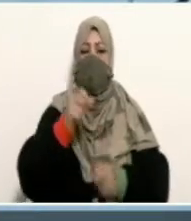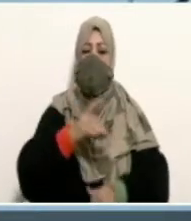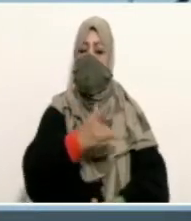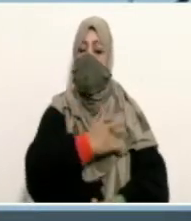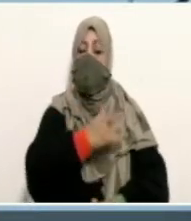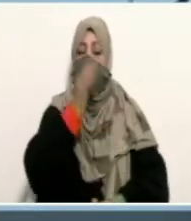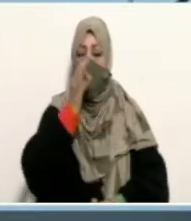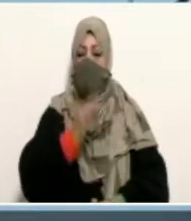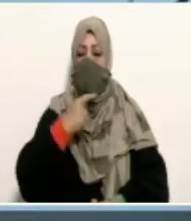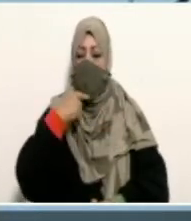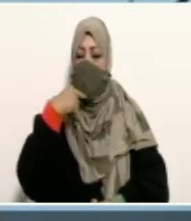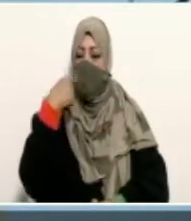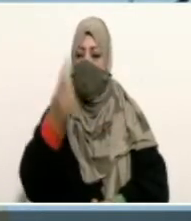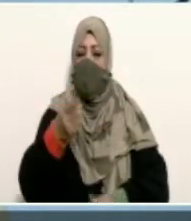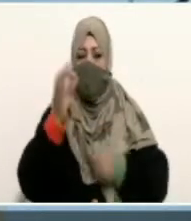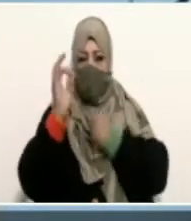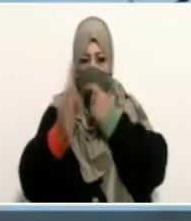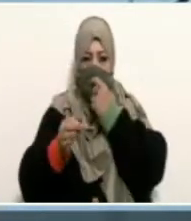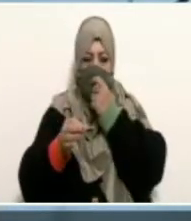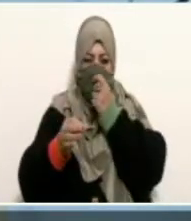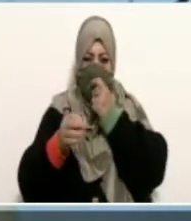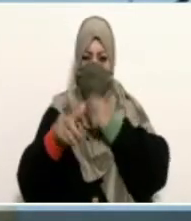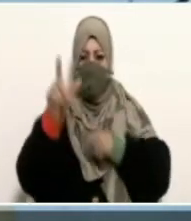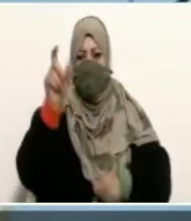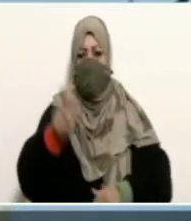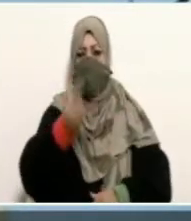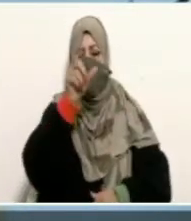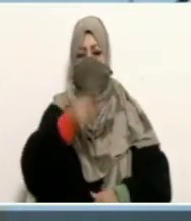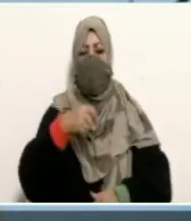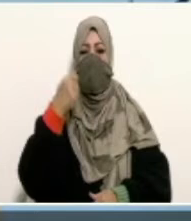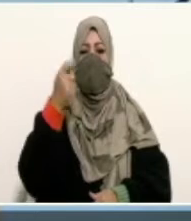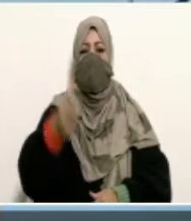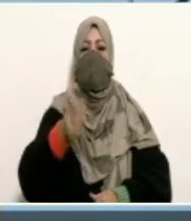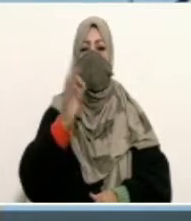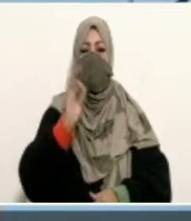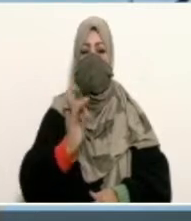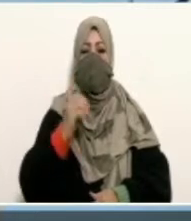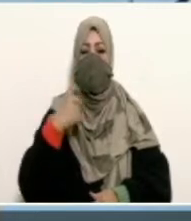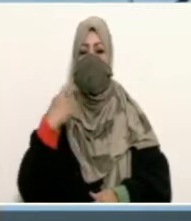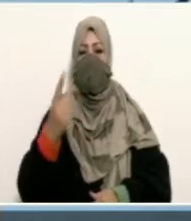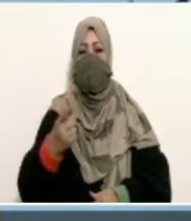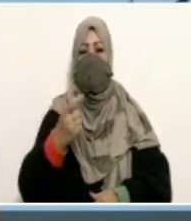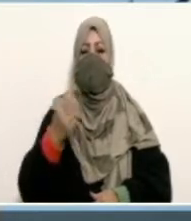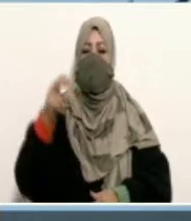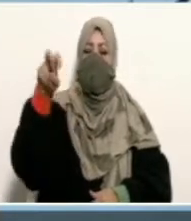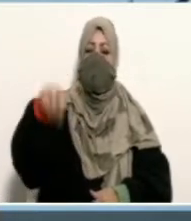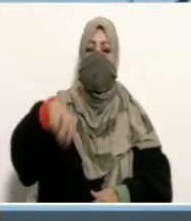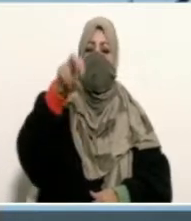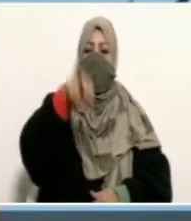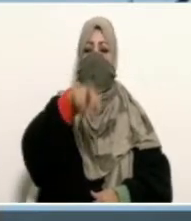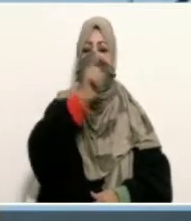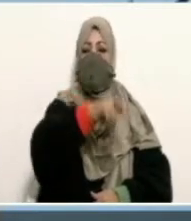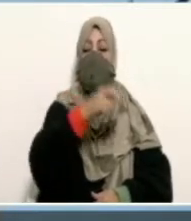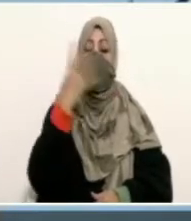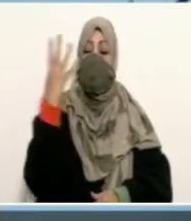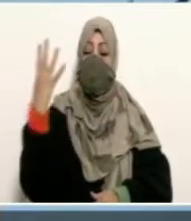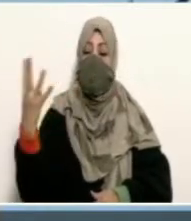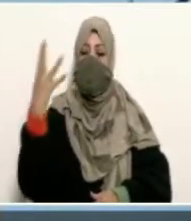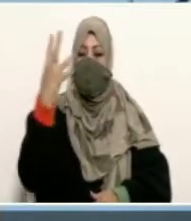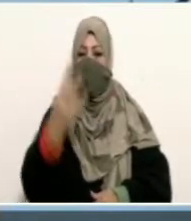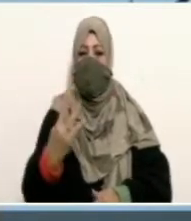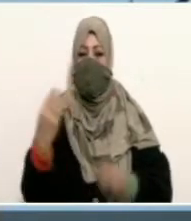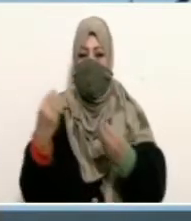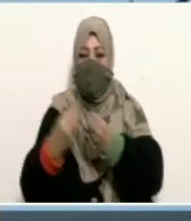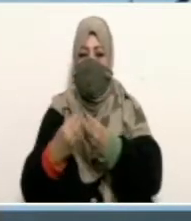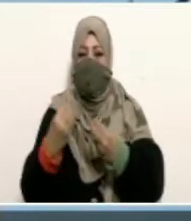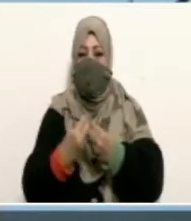من الكفارتين، وهذا أيضا يعطيه الـ8 دينار على أنه من الكفارتين، وهكذا، ما يعطيش بنية كفارة واحدة،